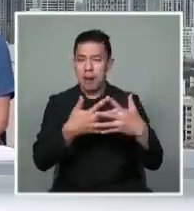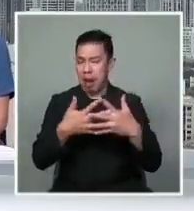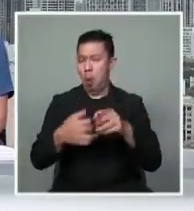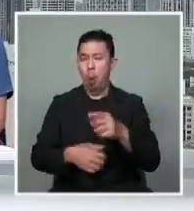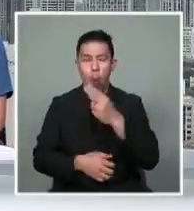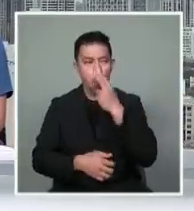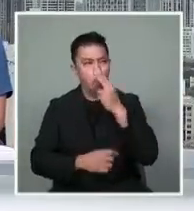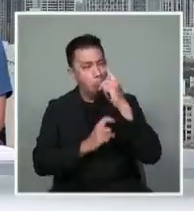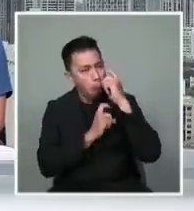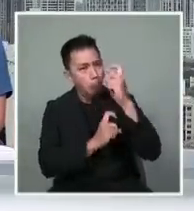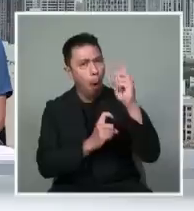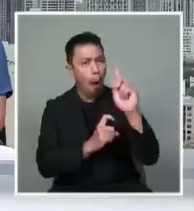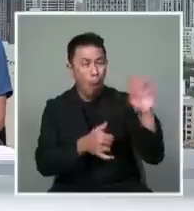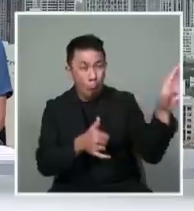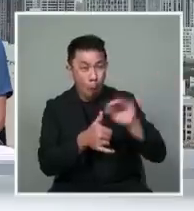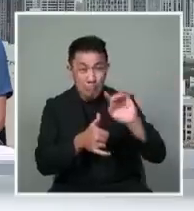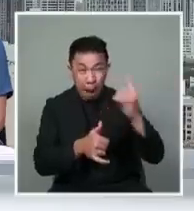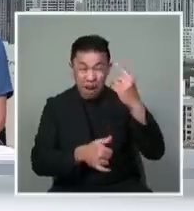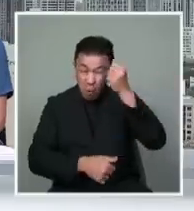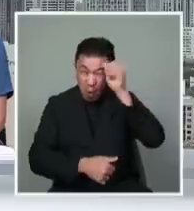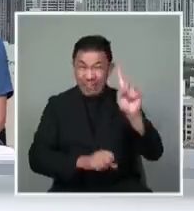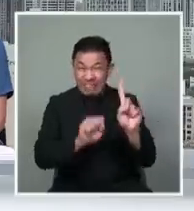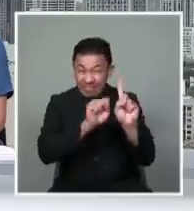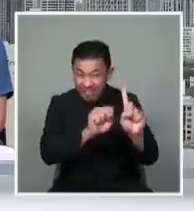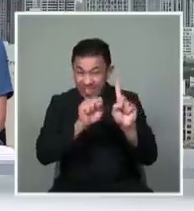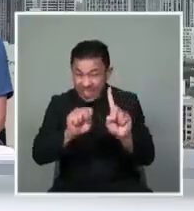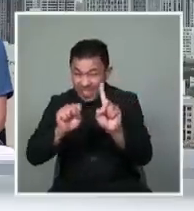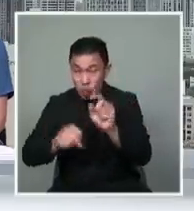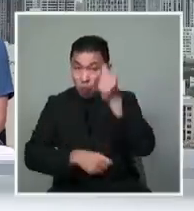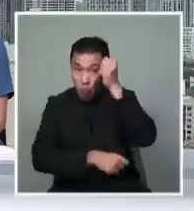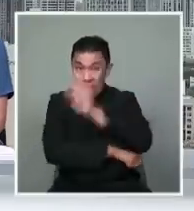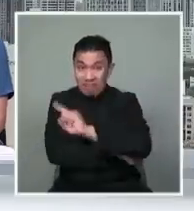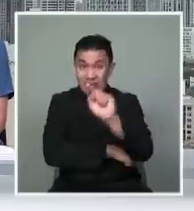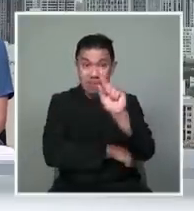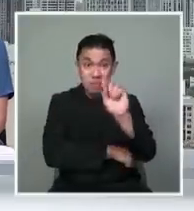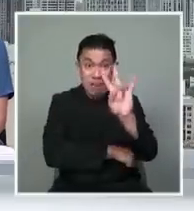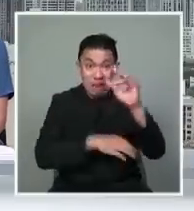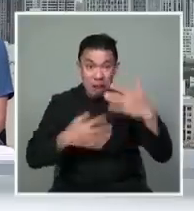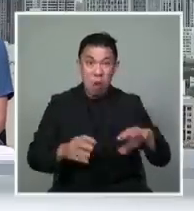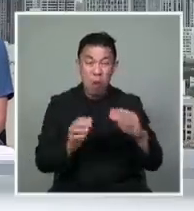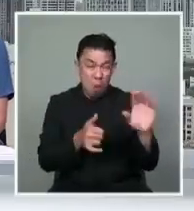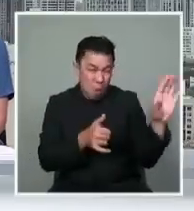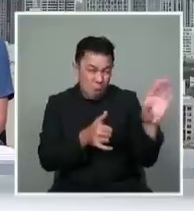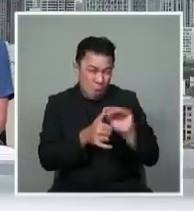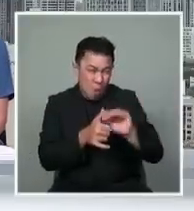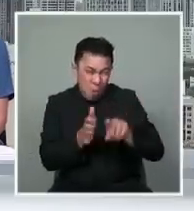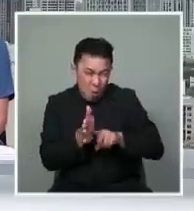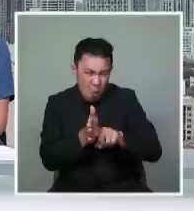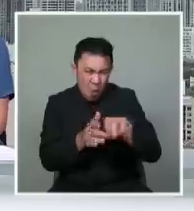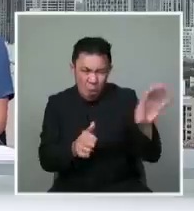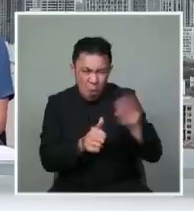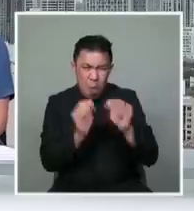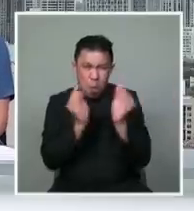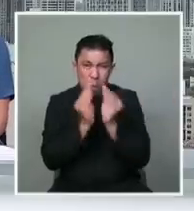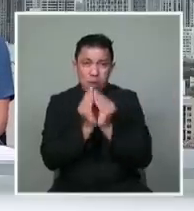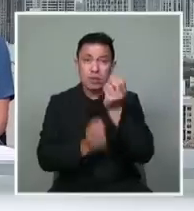ริงๆเพราะว่าติดเชื้อรายใหม่เนี่ยวันละแสนติดต่อกันมา27วันแล้ว ทำให้ยอดผู้ติดเชื้อของเขานี่ทะลุไปมากกว่า13